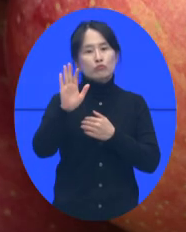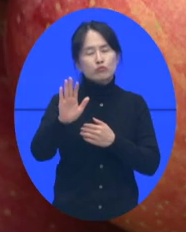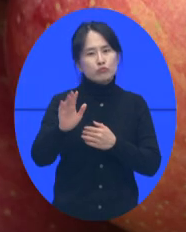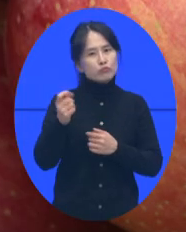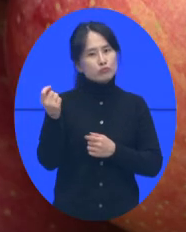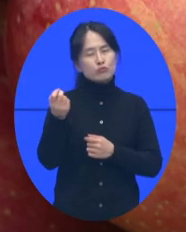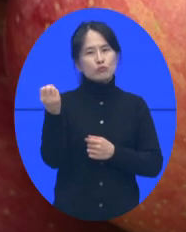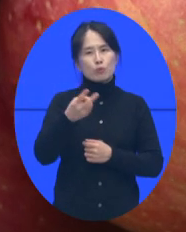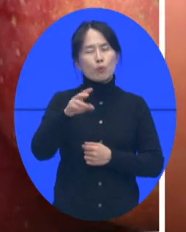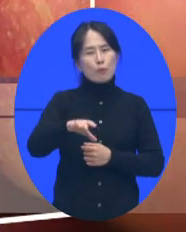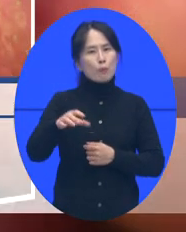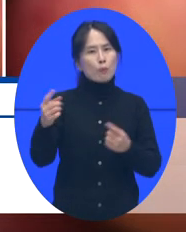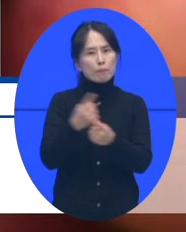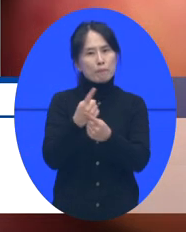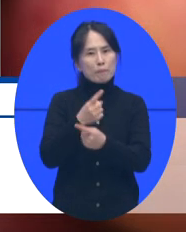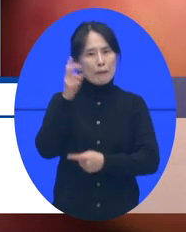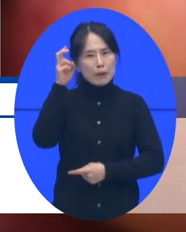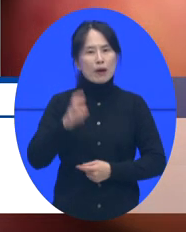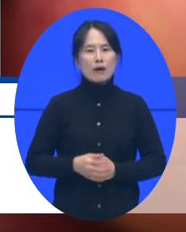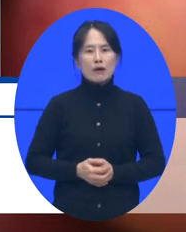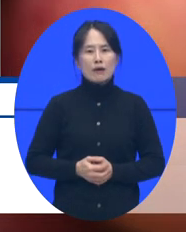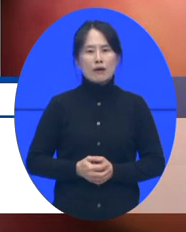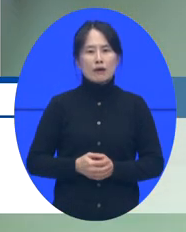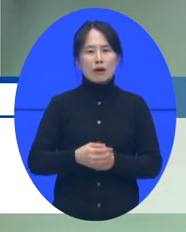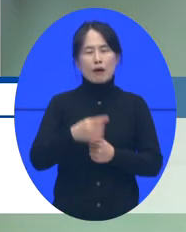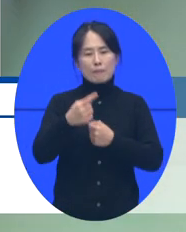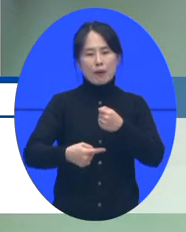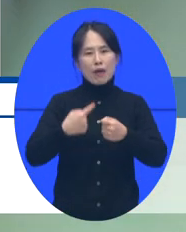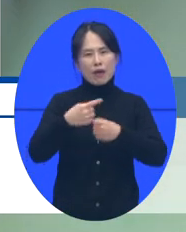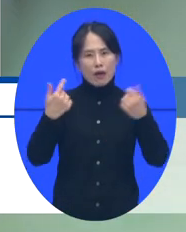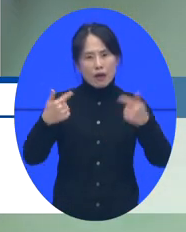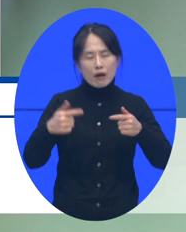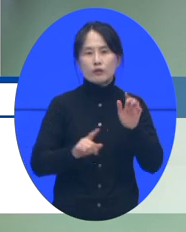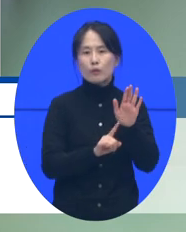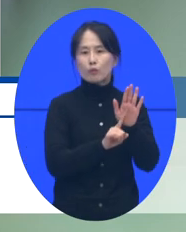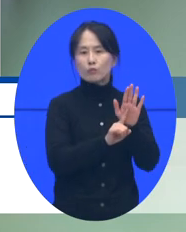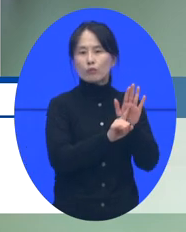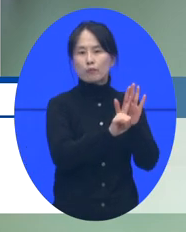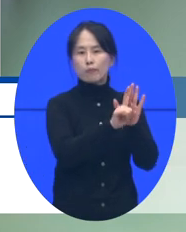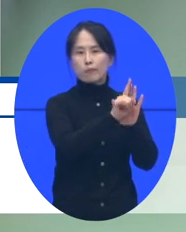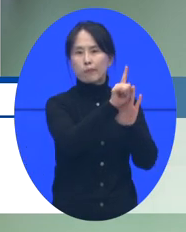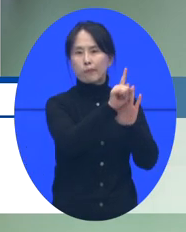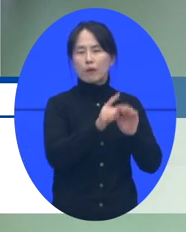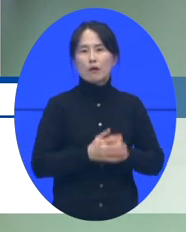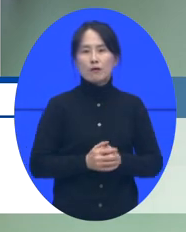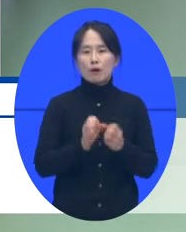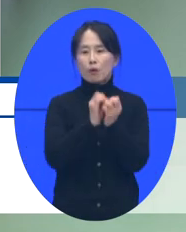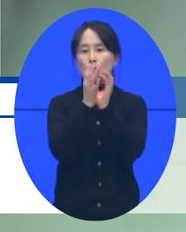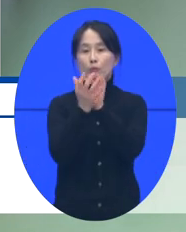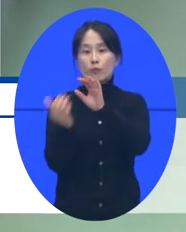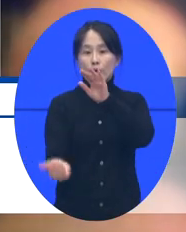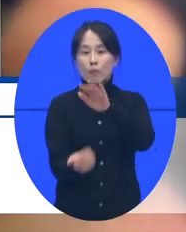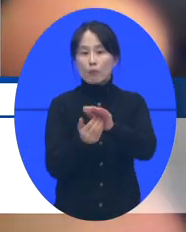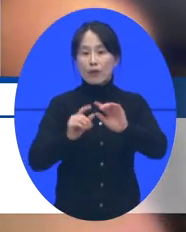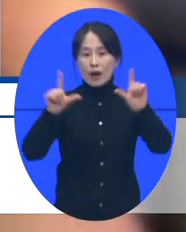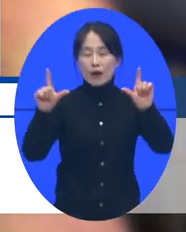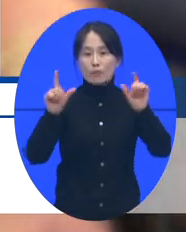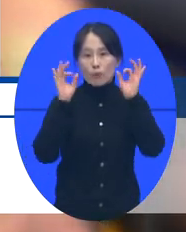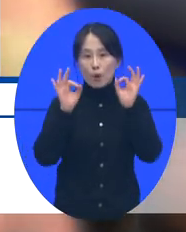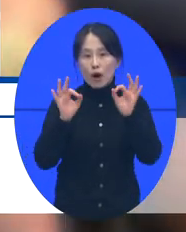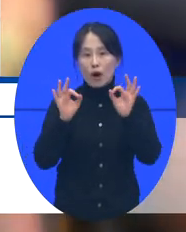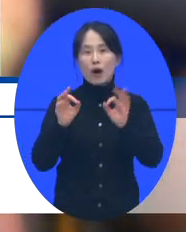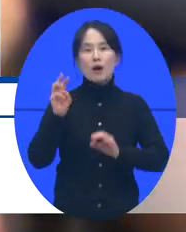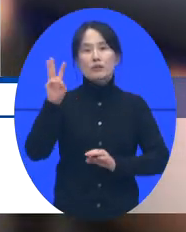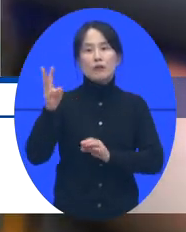수 있습니다. 매년 이 온도 변화가 이 만 개일을 따져볼 적에는